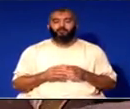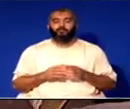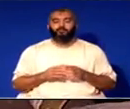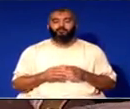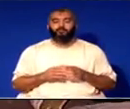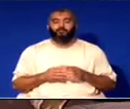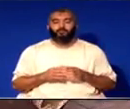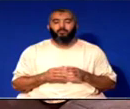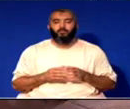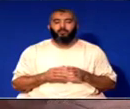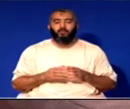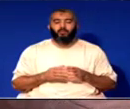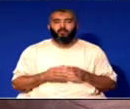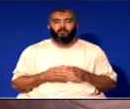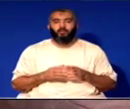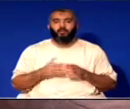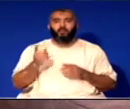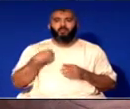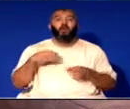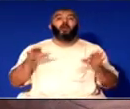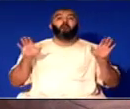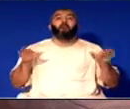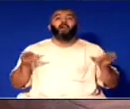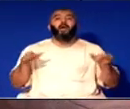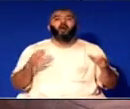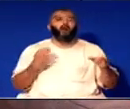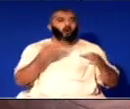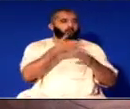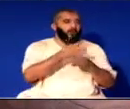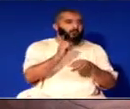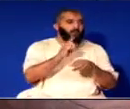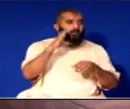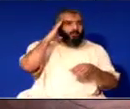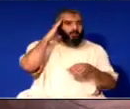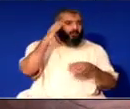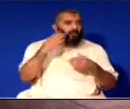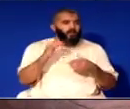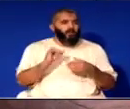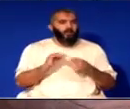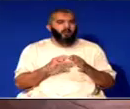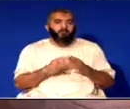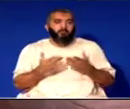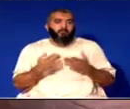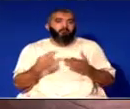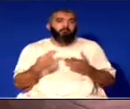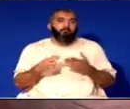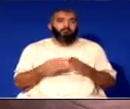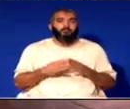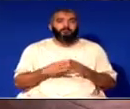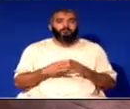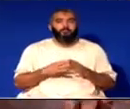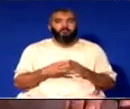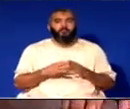الأولى، وش هي الملائكة اللي ما تدخلش الدار؟ إحنا الآن عندنا ملائكة حفظة، هذو ما